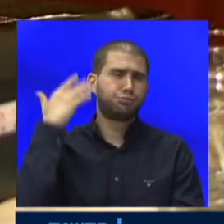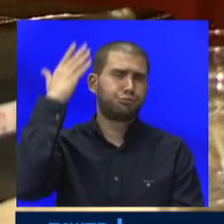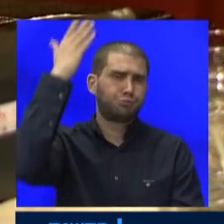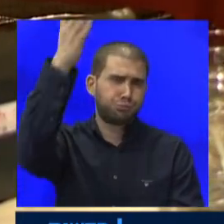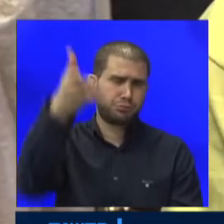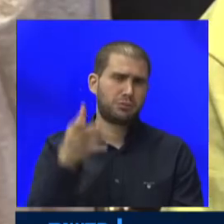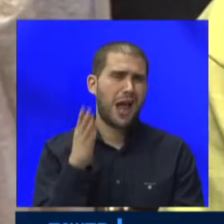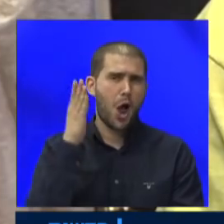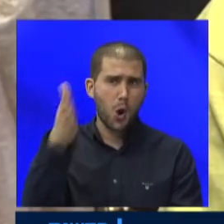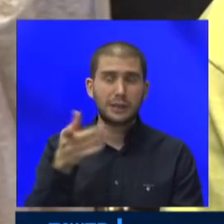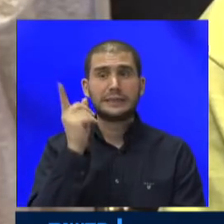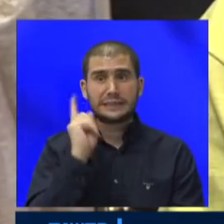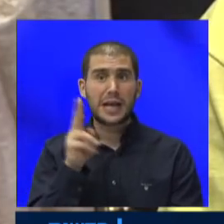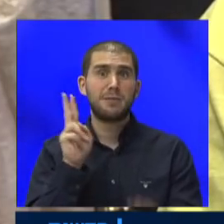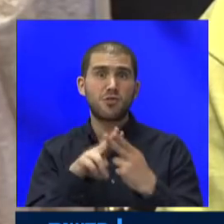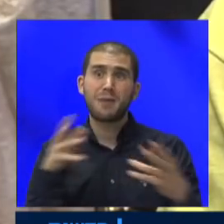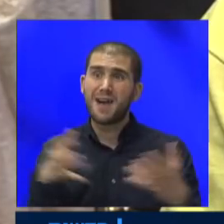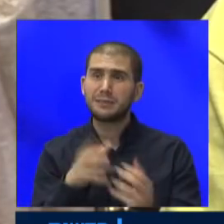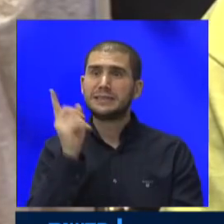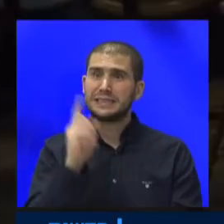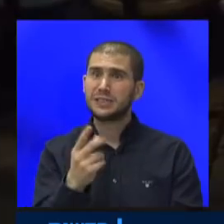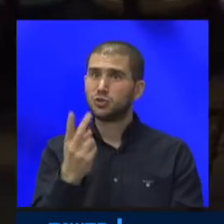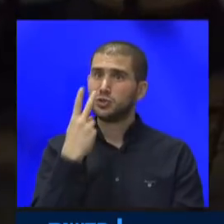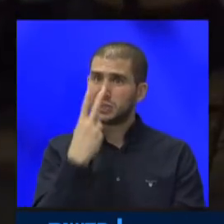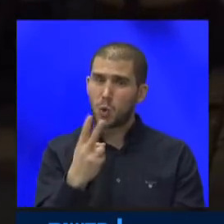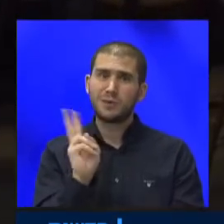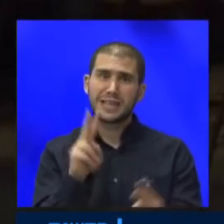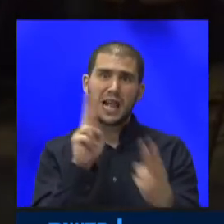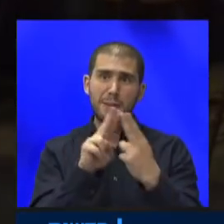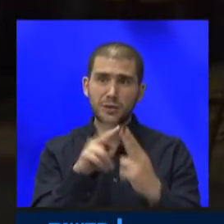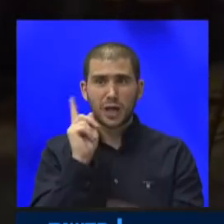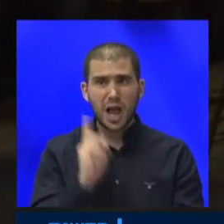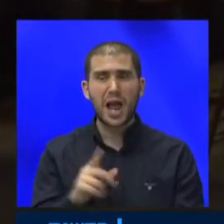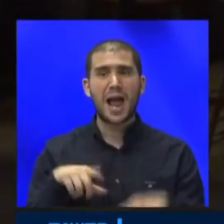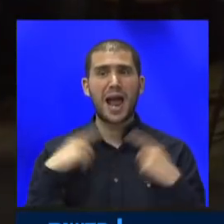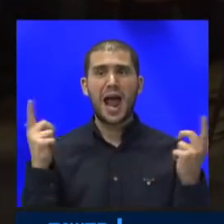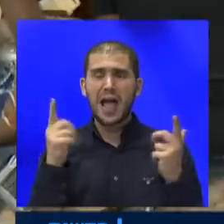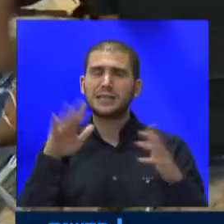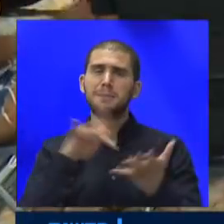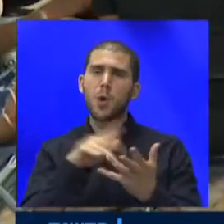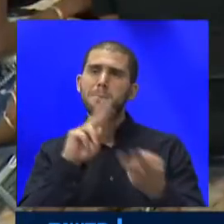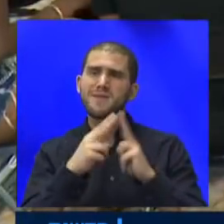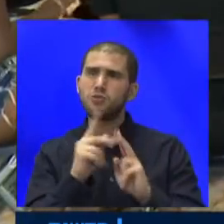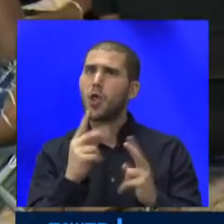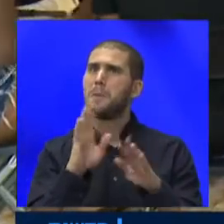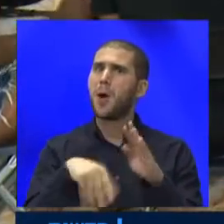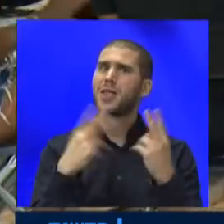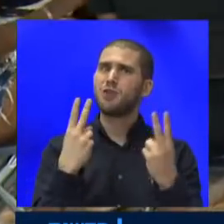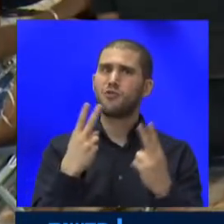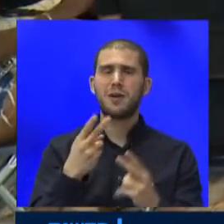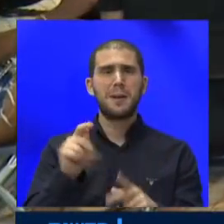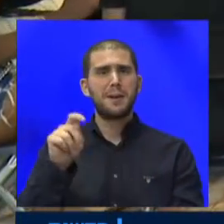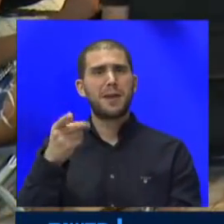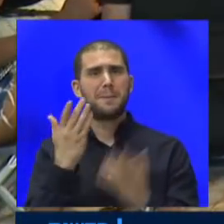המפגשים החברתיים וצריך שירו אותם וצריך להיפגש. חיי הלילה זה מקום מפגש לא פחות חשוב מבתי כנסת וממקומות